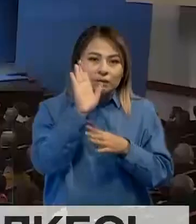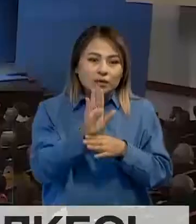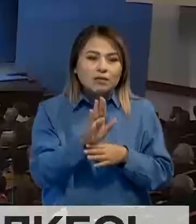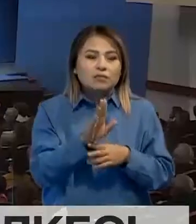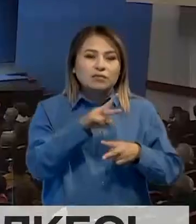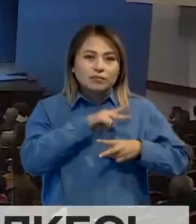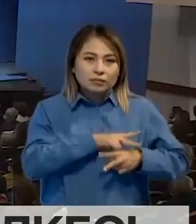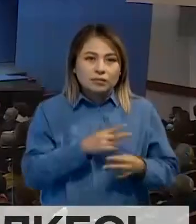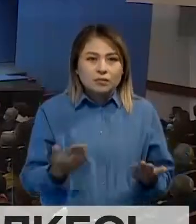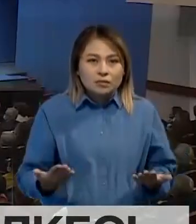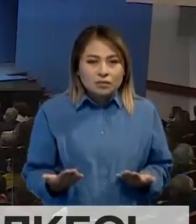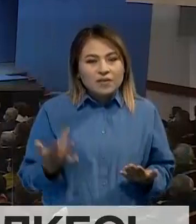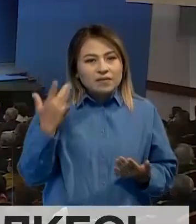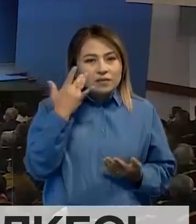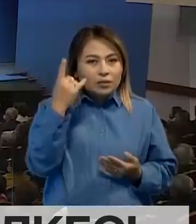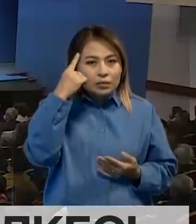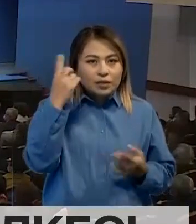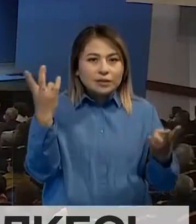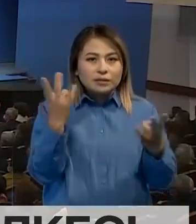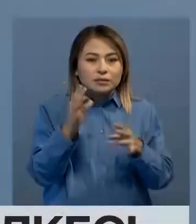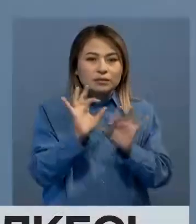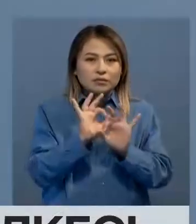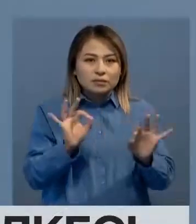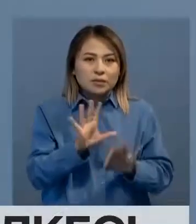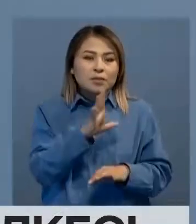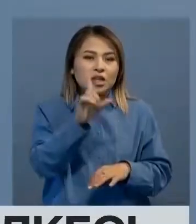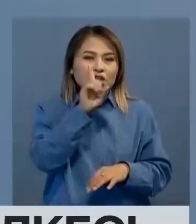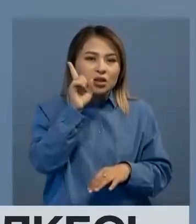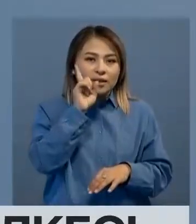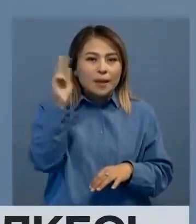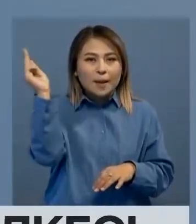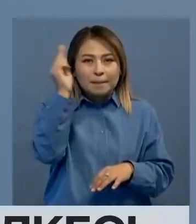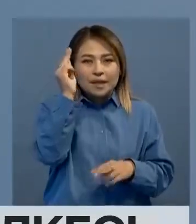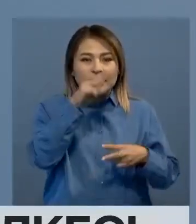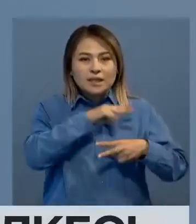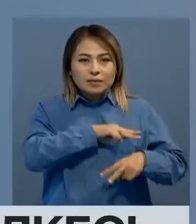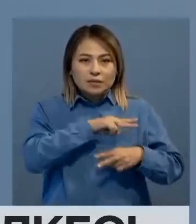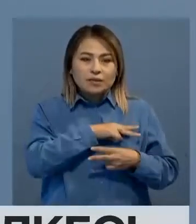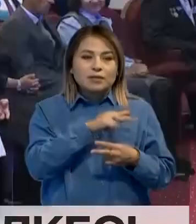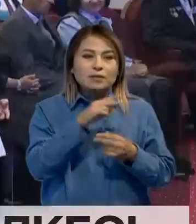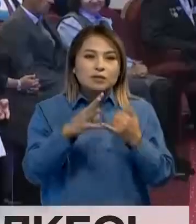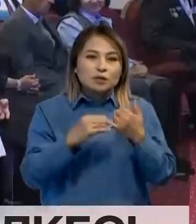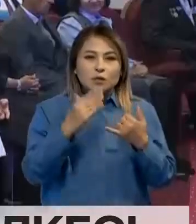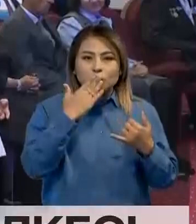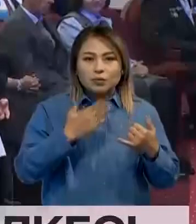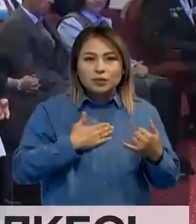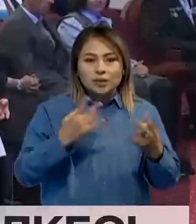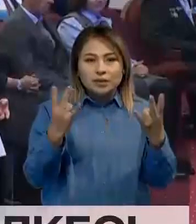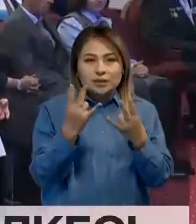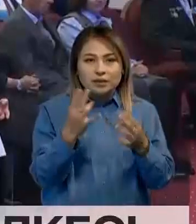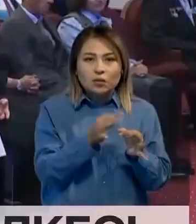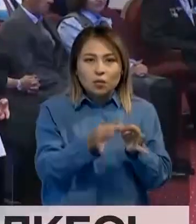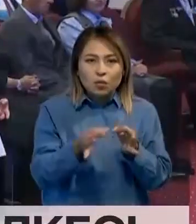ой, қанағат рахым ойлап қой деген сөзін тілге тиек етіп, жастарды білімге, еңбекке және отанын сүюге үндеді. Өңірдің